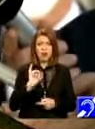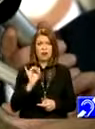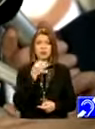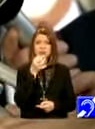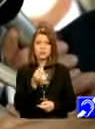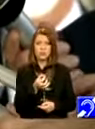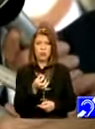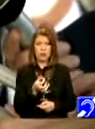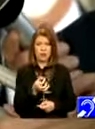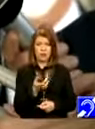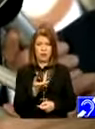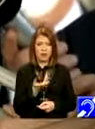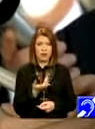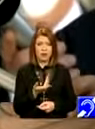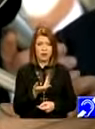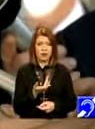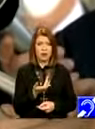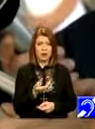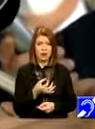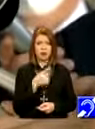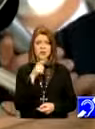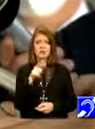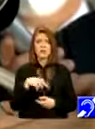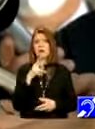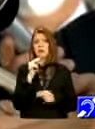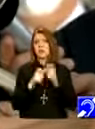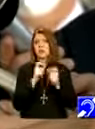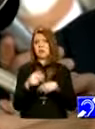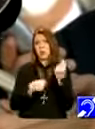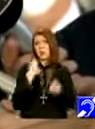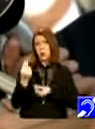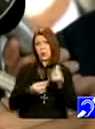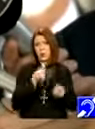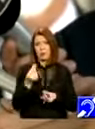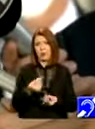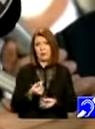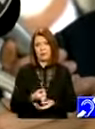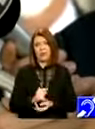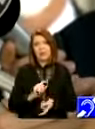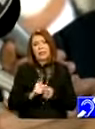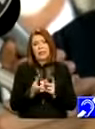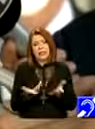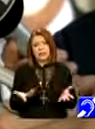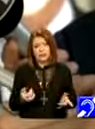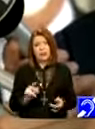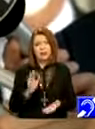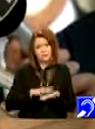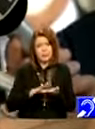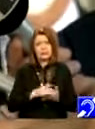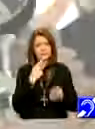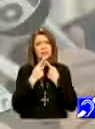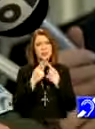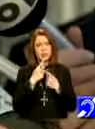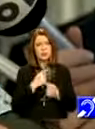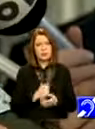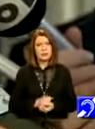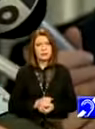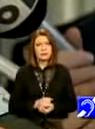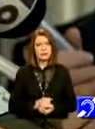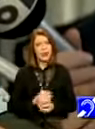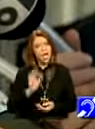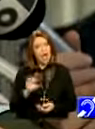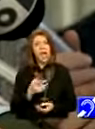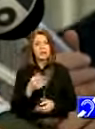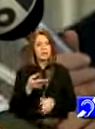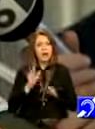vorbești de președintele Partidului Național Liberal, ar fi o glumă să fie premier. Dar menținem dialogul și discutăm și cu USR. Haideți să avem